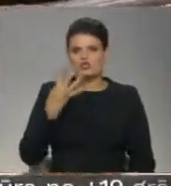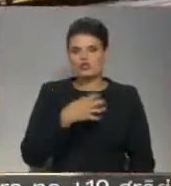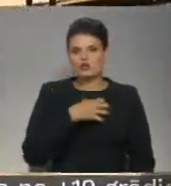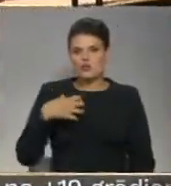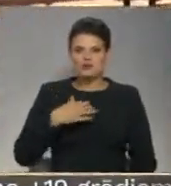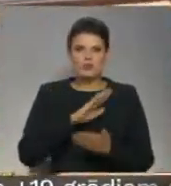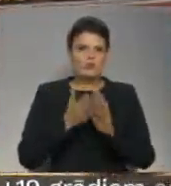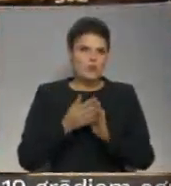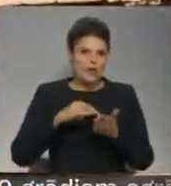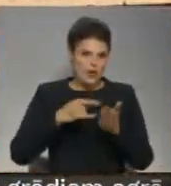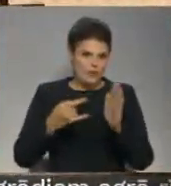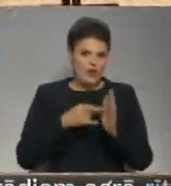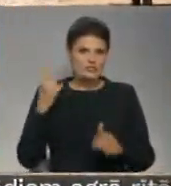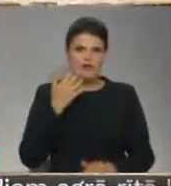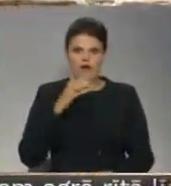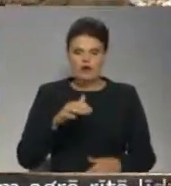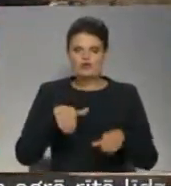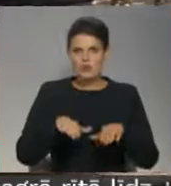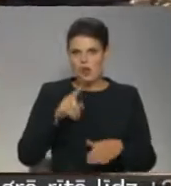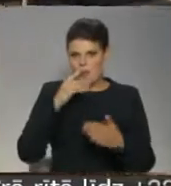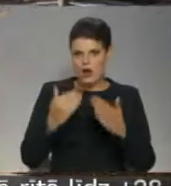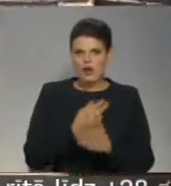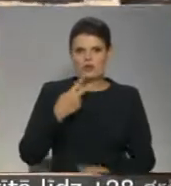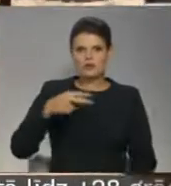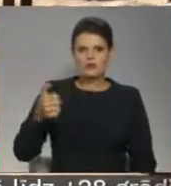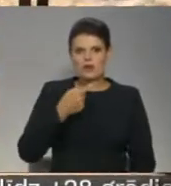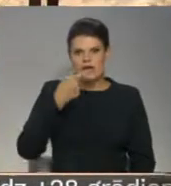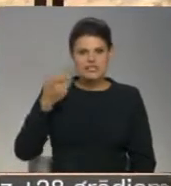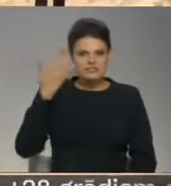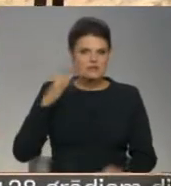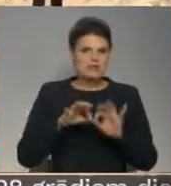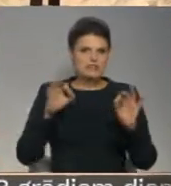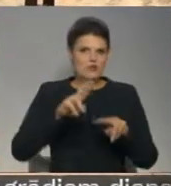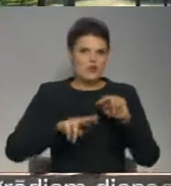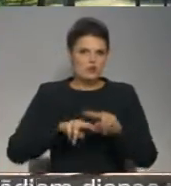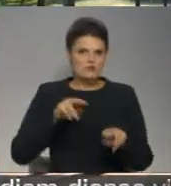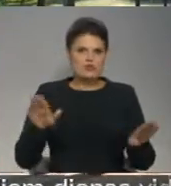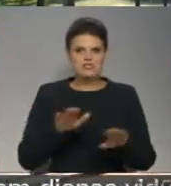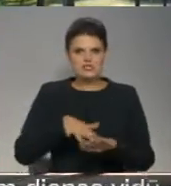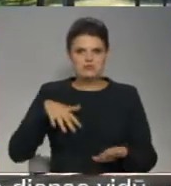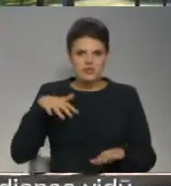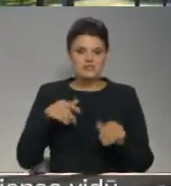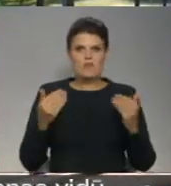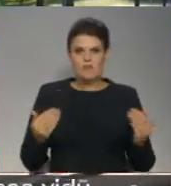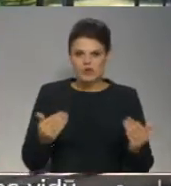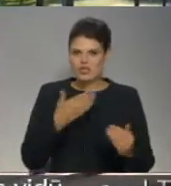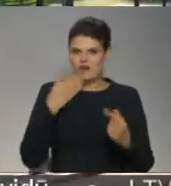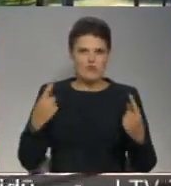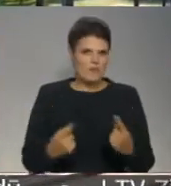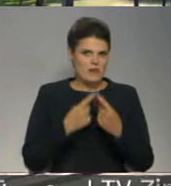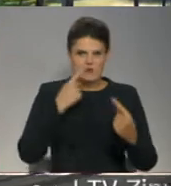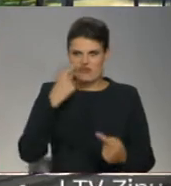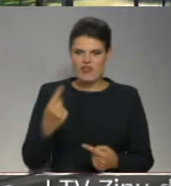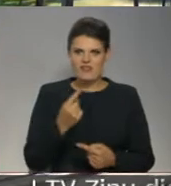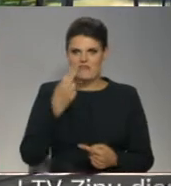pašvaldību kopējā projektā Saulkrasts nolēmuši atjaunot 20. Gadsimta sākumā izbūvēto estrādi. Pašlaik estrāde nav piemērota nevienam